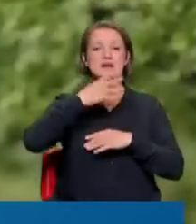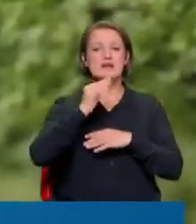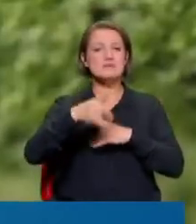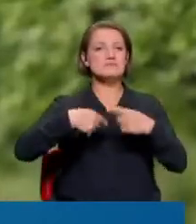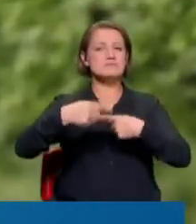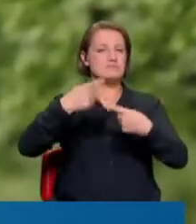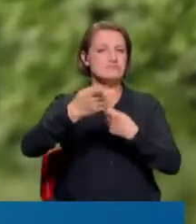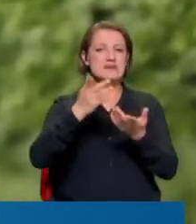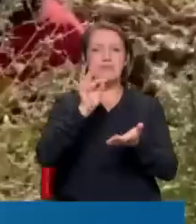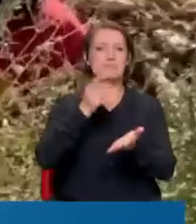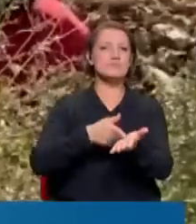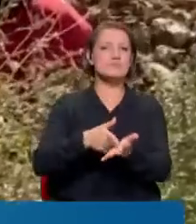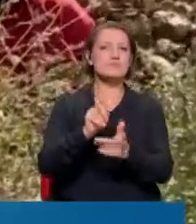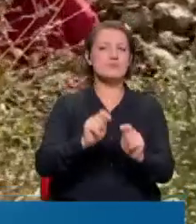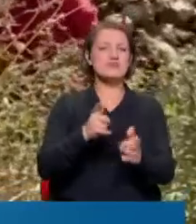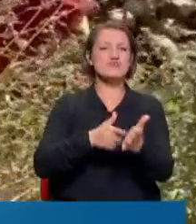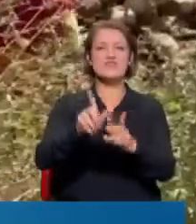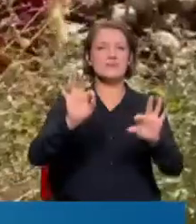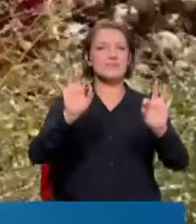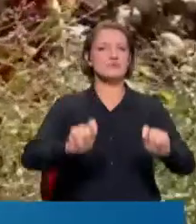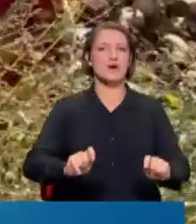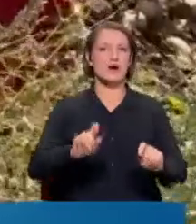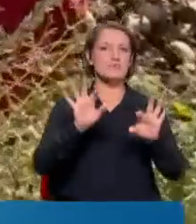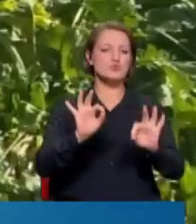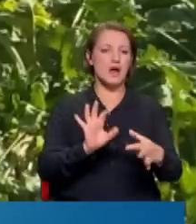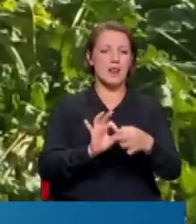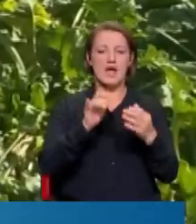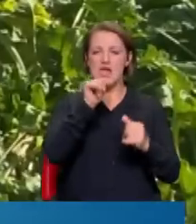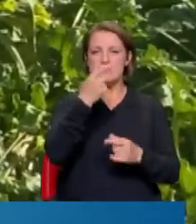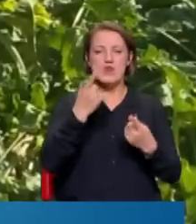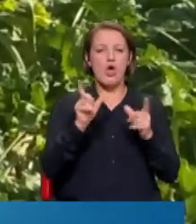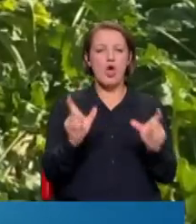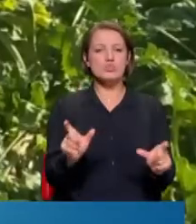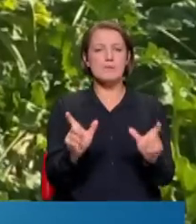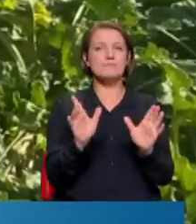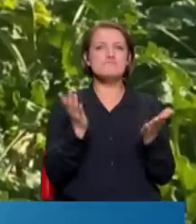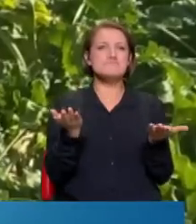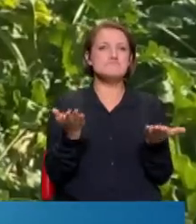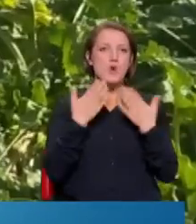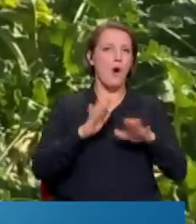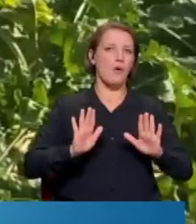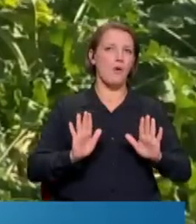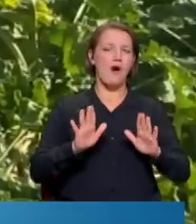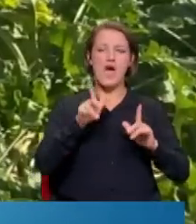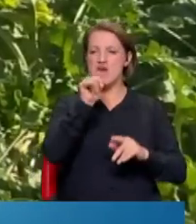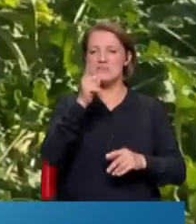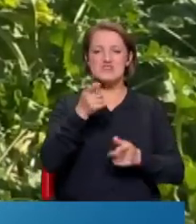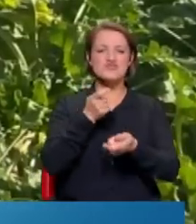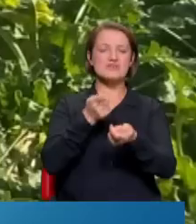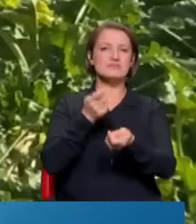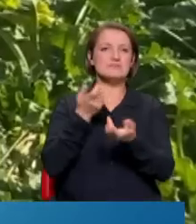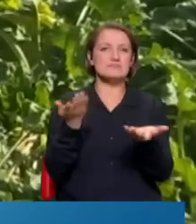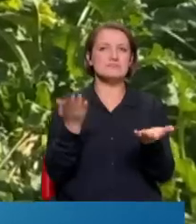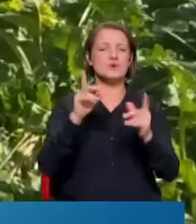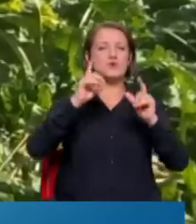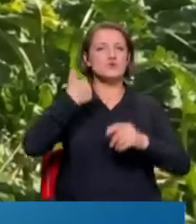gidecek Kim tarımı yapacak çiftçiliği kim yapacak Bununla ilgili hiçbir önlem hiçbir tedbir yok hiçbir Çiftçi yetiştirilmiyor